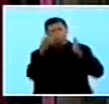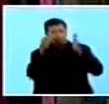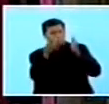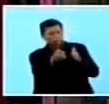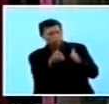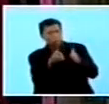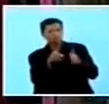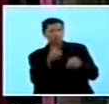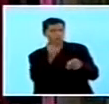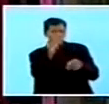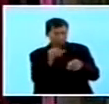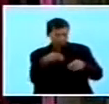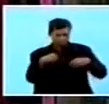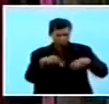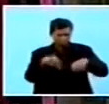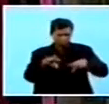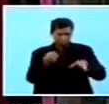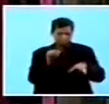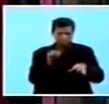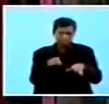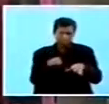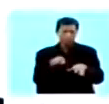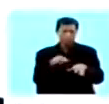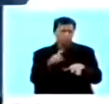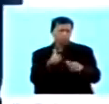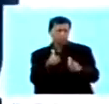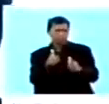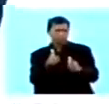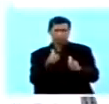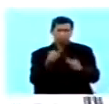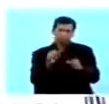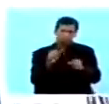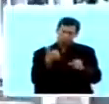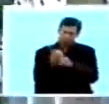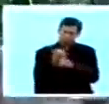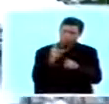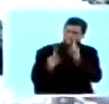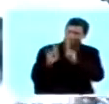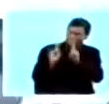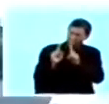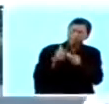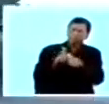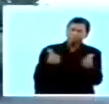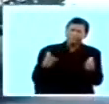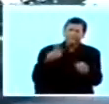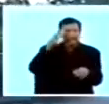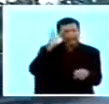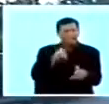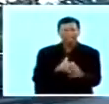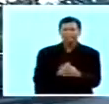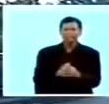memang membuat kompetisi semakin kurang begitu sehat. Tim iNews melaporkan.